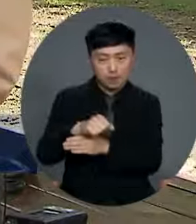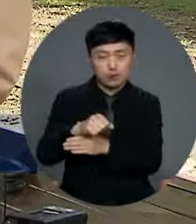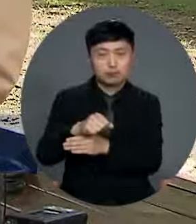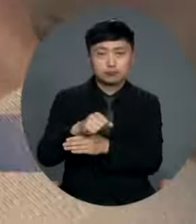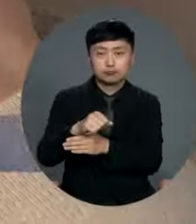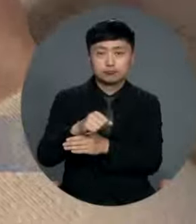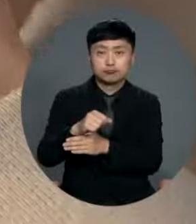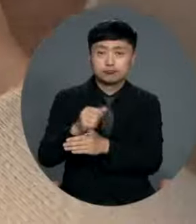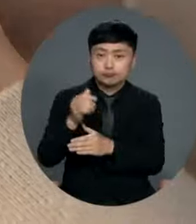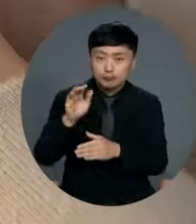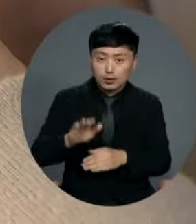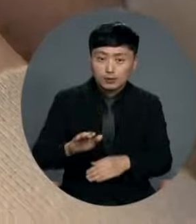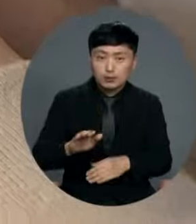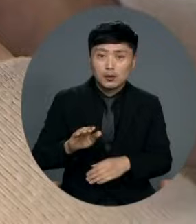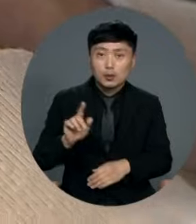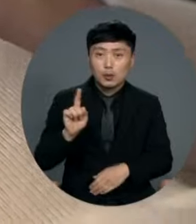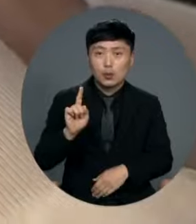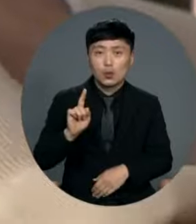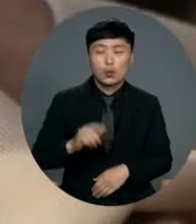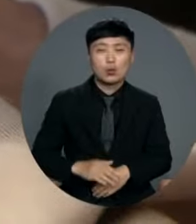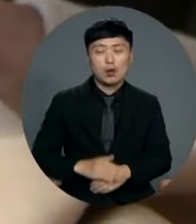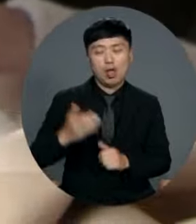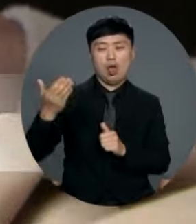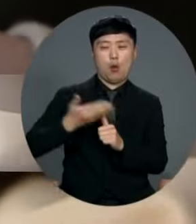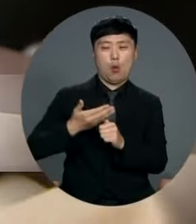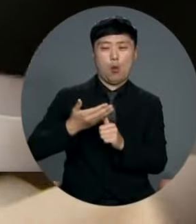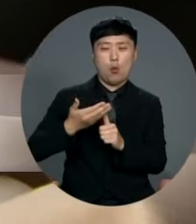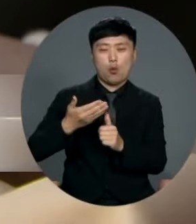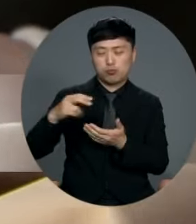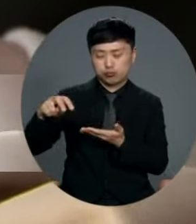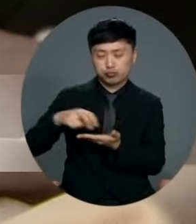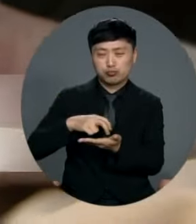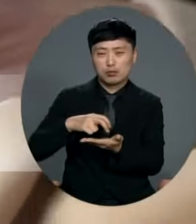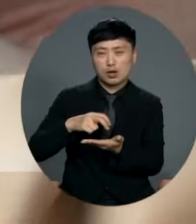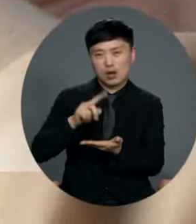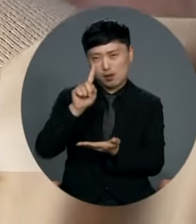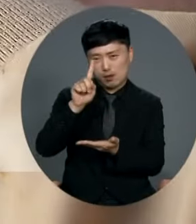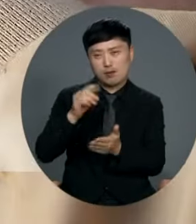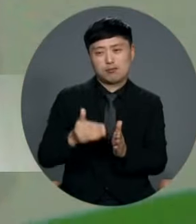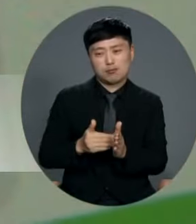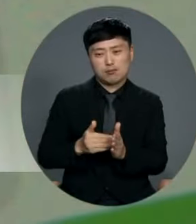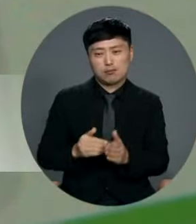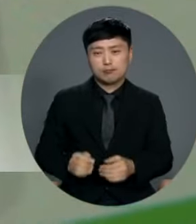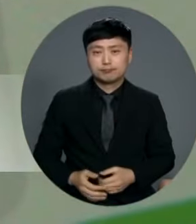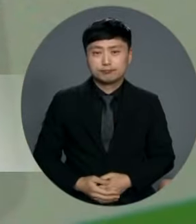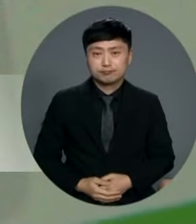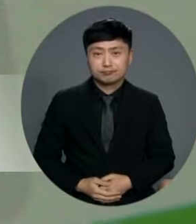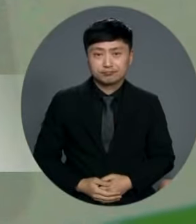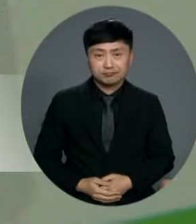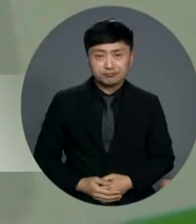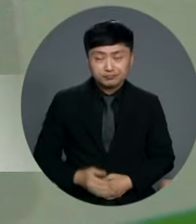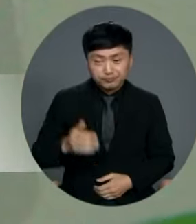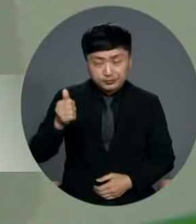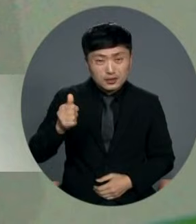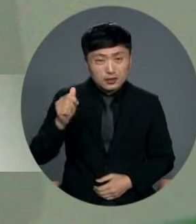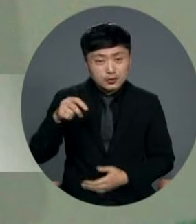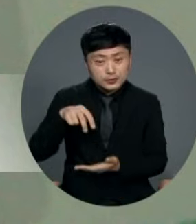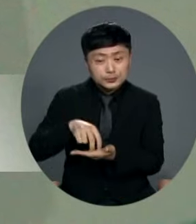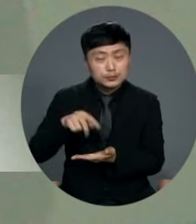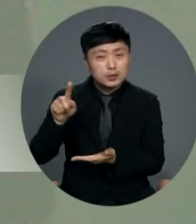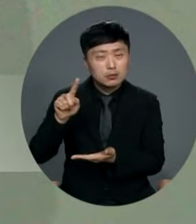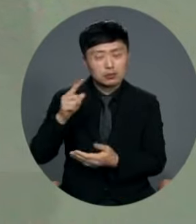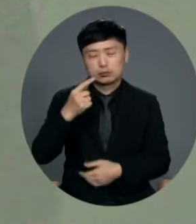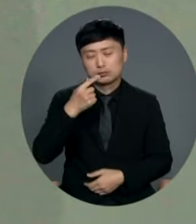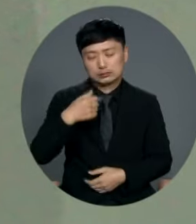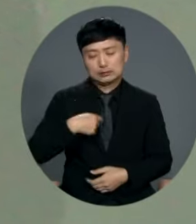같았는데 돌아온 건 권고 사직이라는 문자 한 통. 사장 자신의 부족함 때문이라고